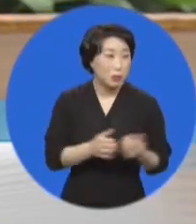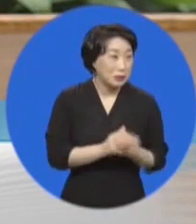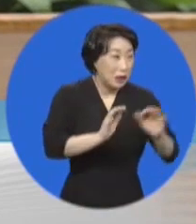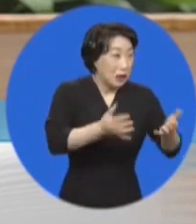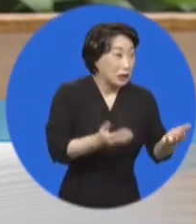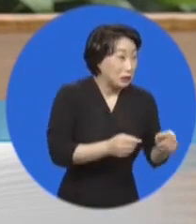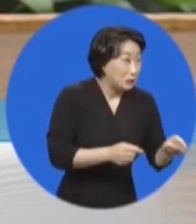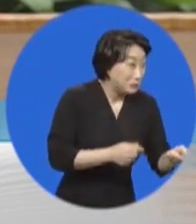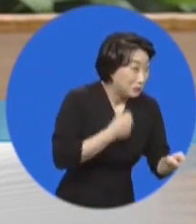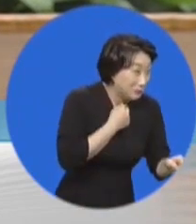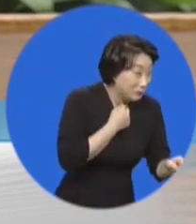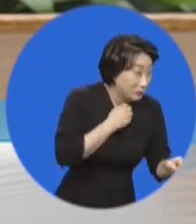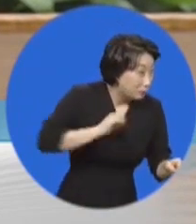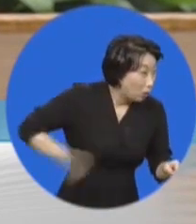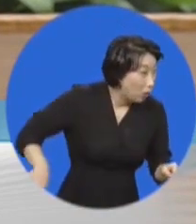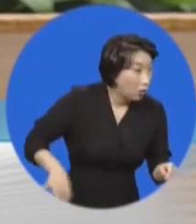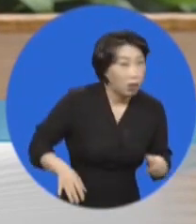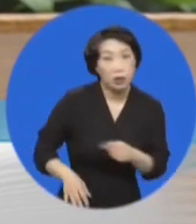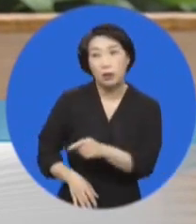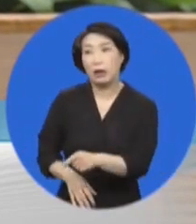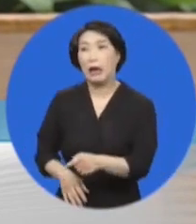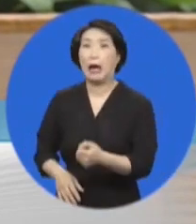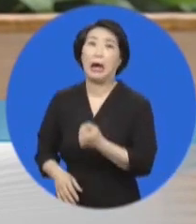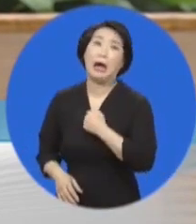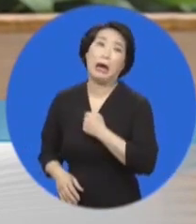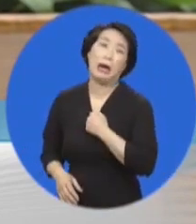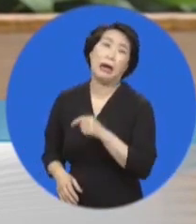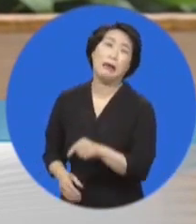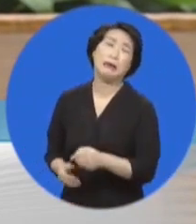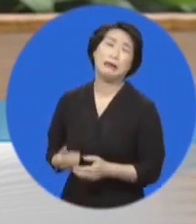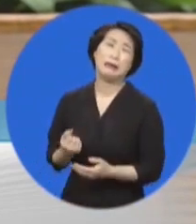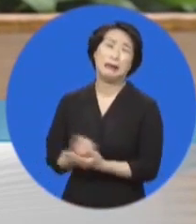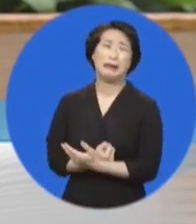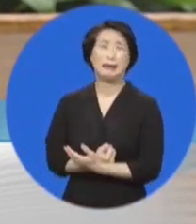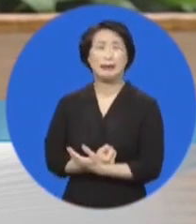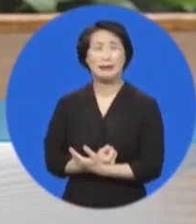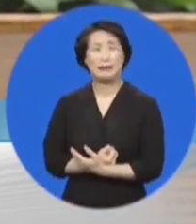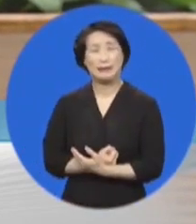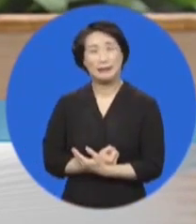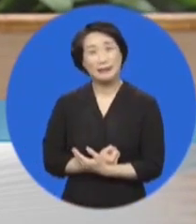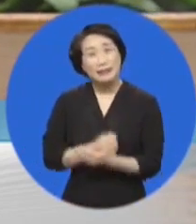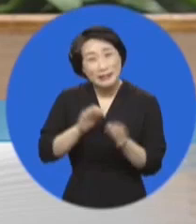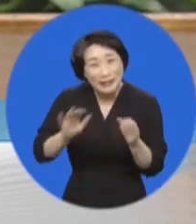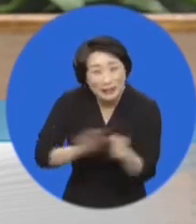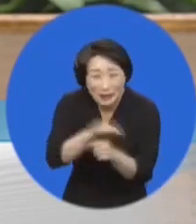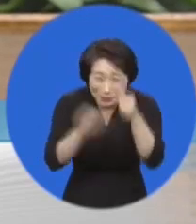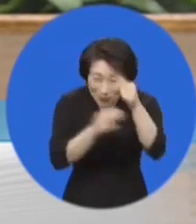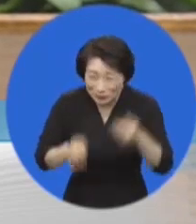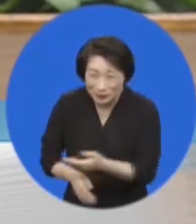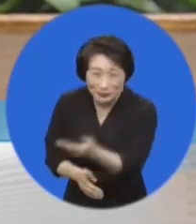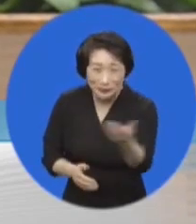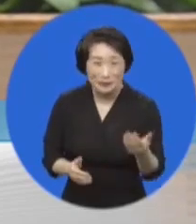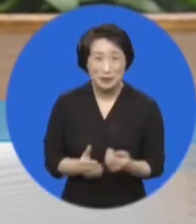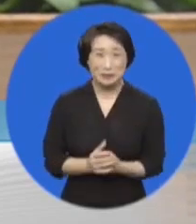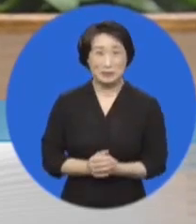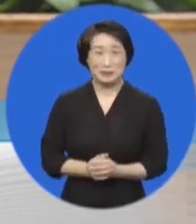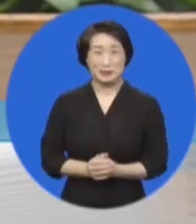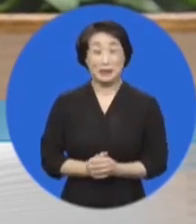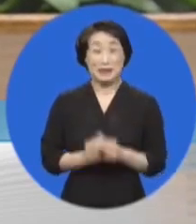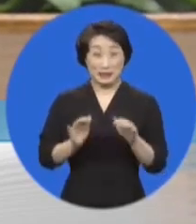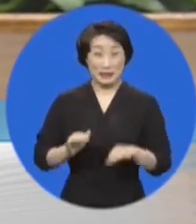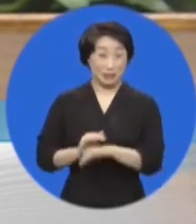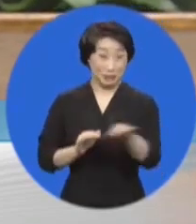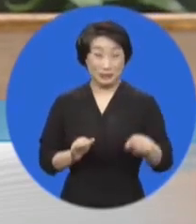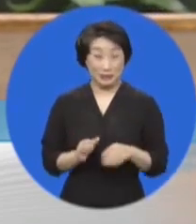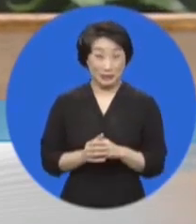거대기 놓치면 이보다 안타까운 일이 어디겠는가. 사랑하는 여러분들이요, 우리는